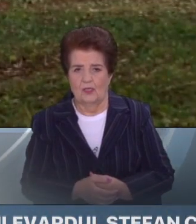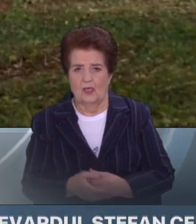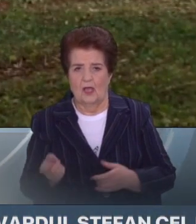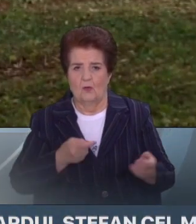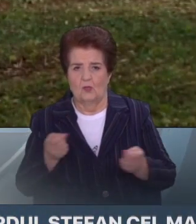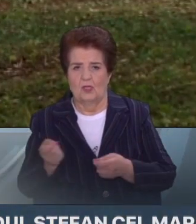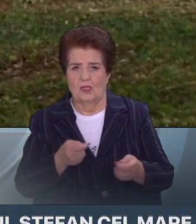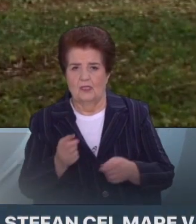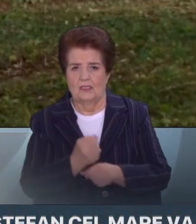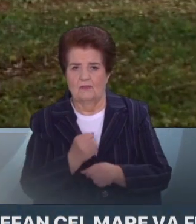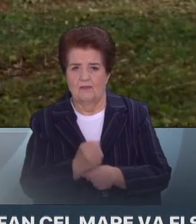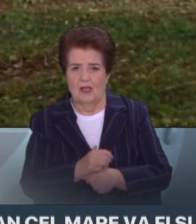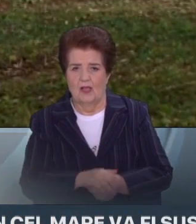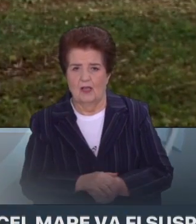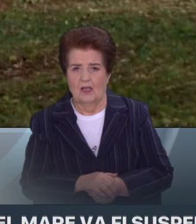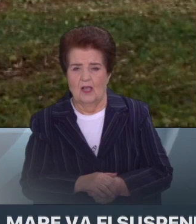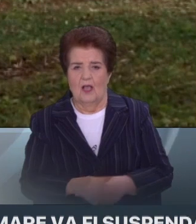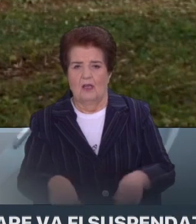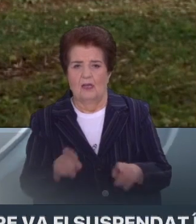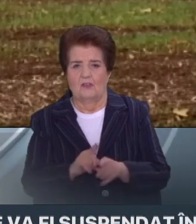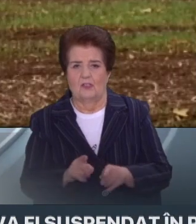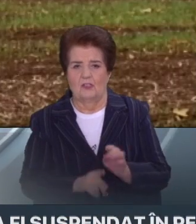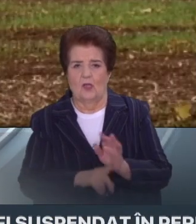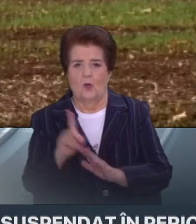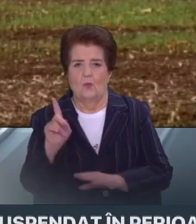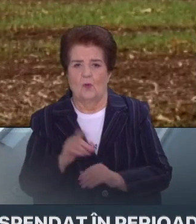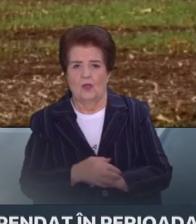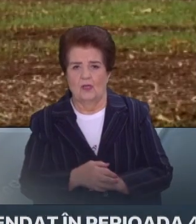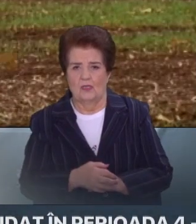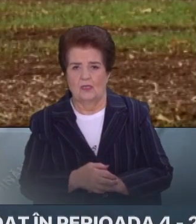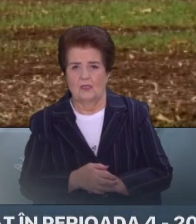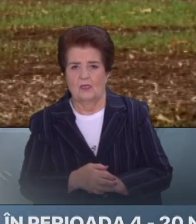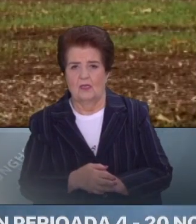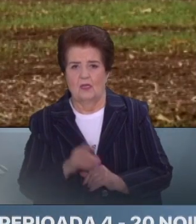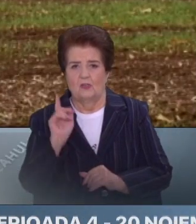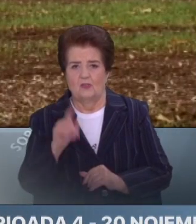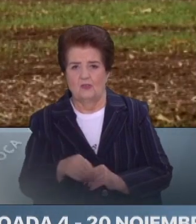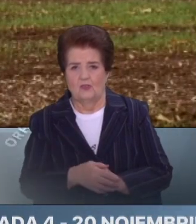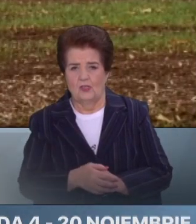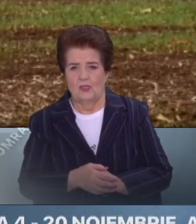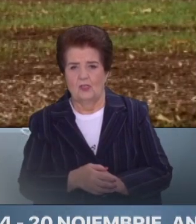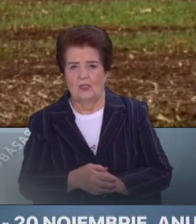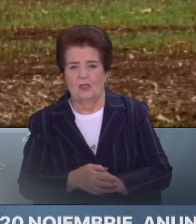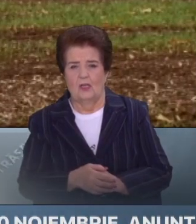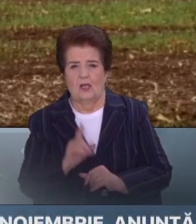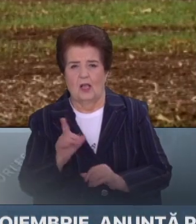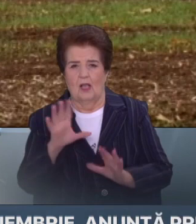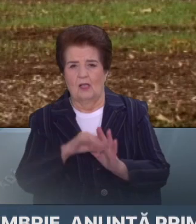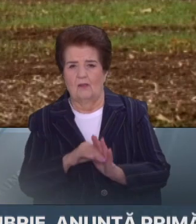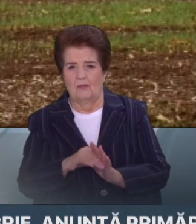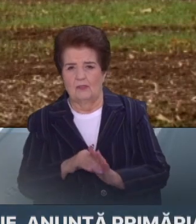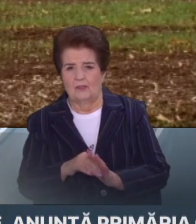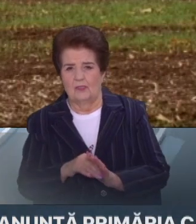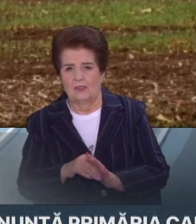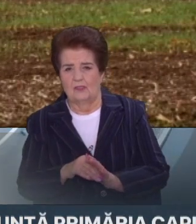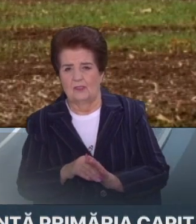autoritățile să facă mare tam-tam din aceasta că au permis celor care au suferit de secetă doar să utilizeze